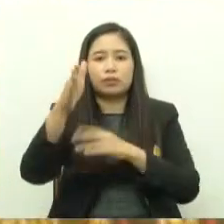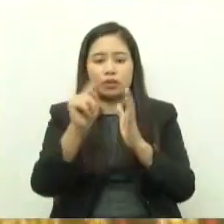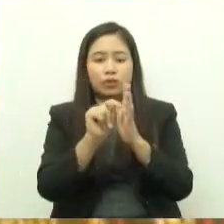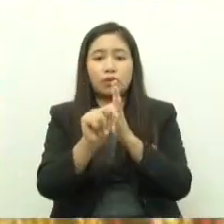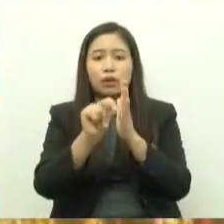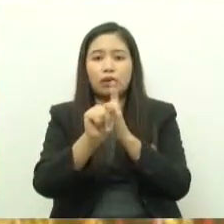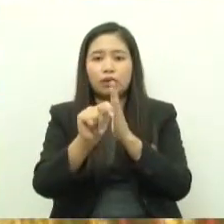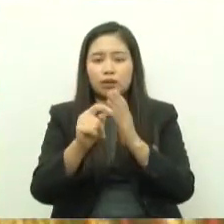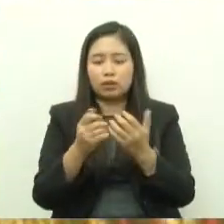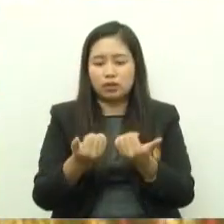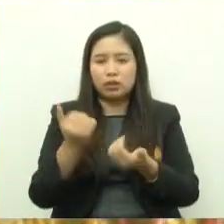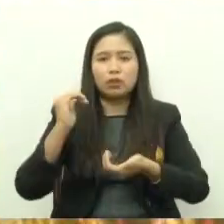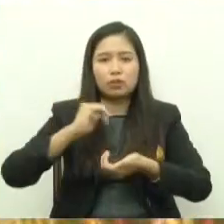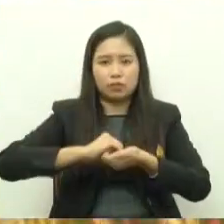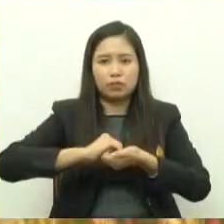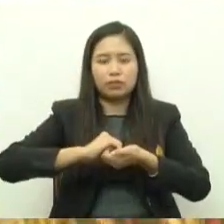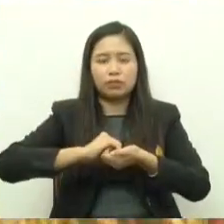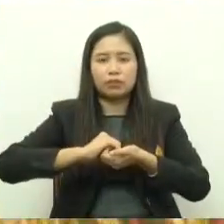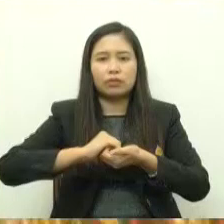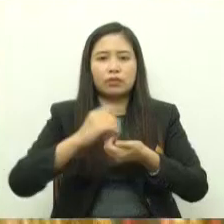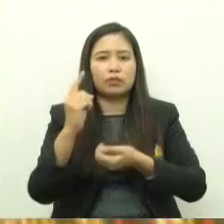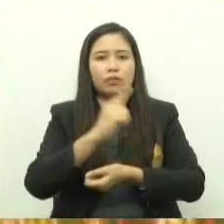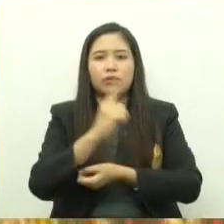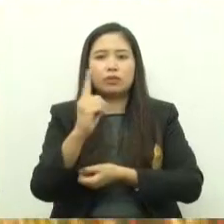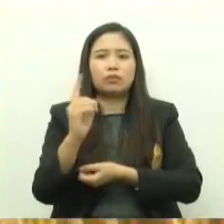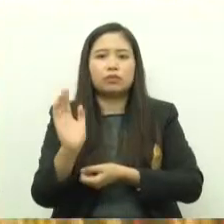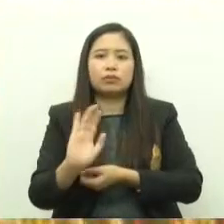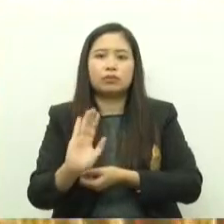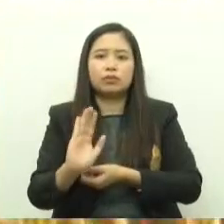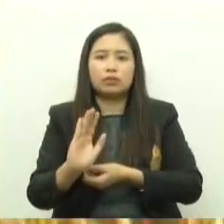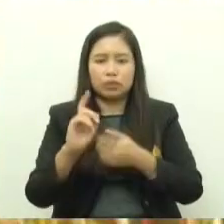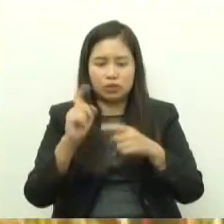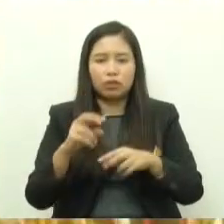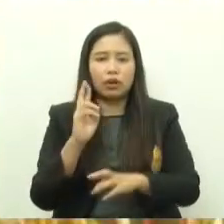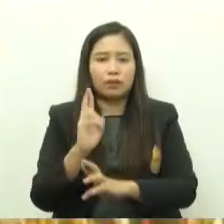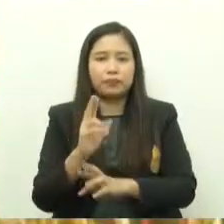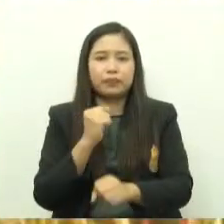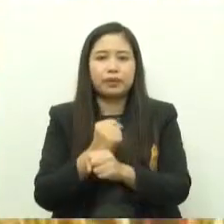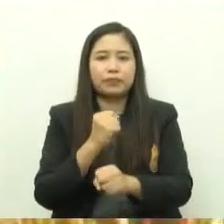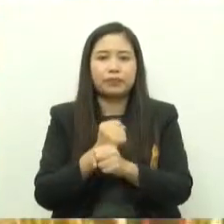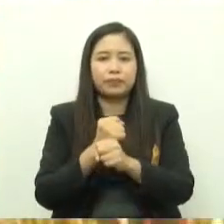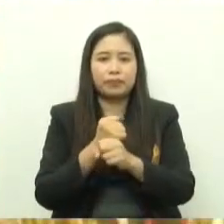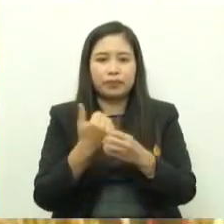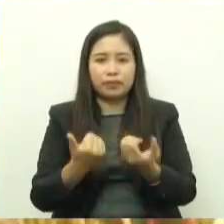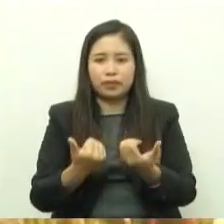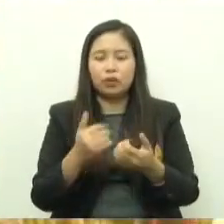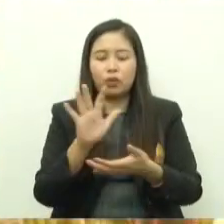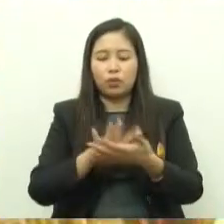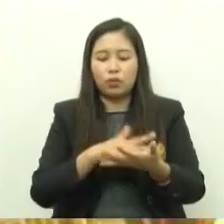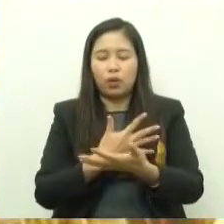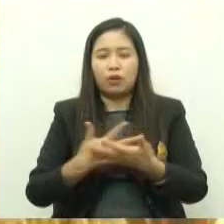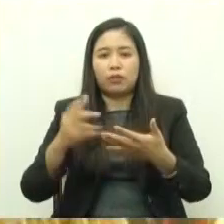ร่วมมือแบบนี้เอ่อไม่ใช่จะสร้างวันเดียวนะคะก็ต้องรีบดำเนินการหรือว่ารีบประสานตั้งแต่เนิ่นๆค่ะแล้ว